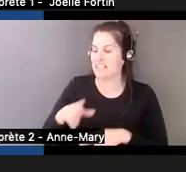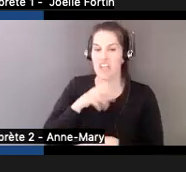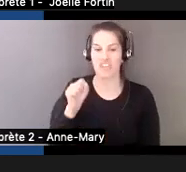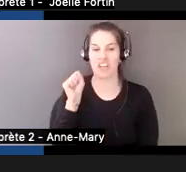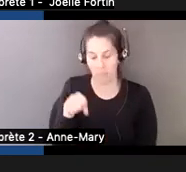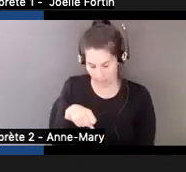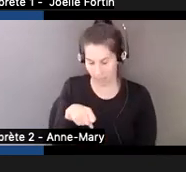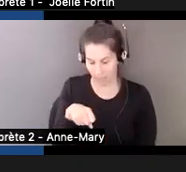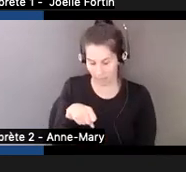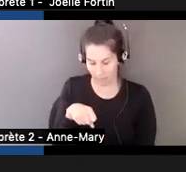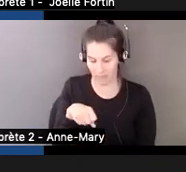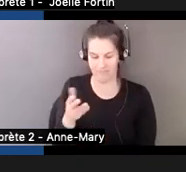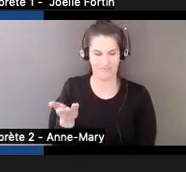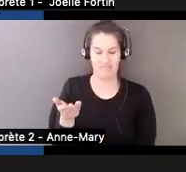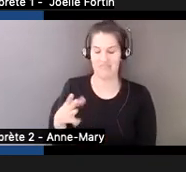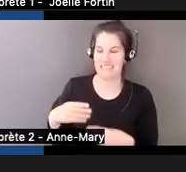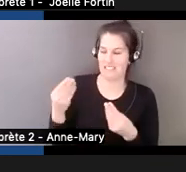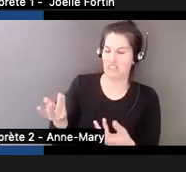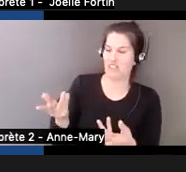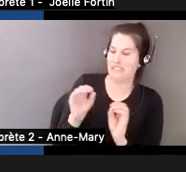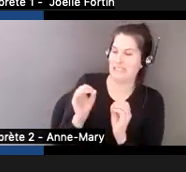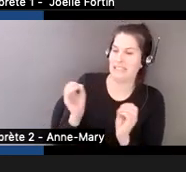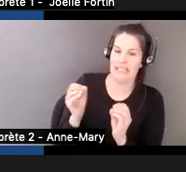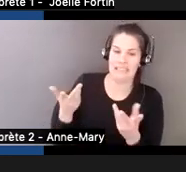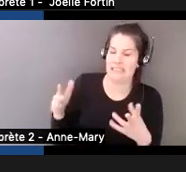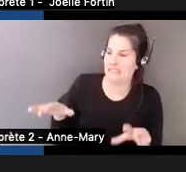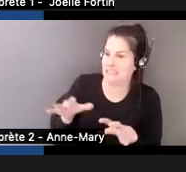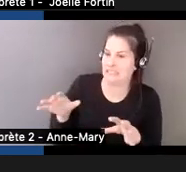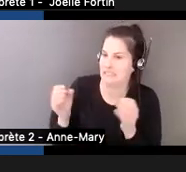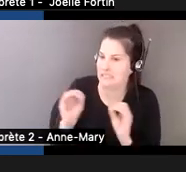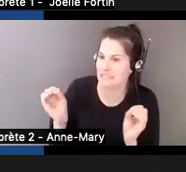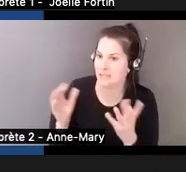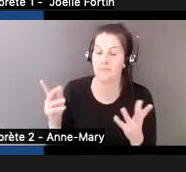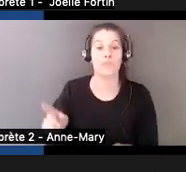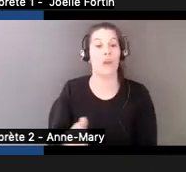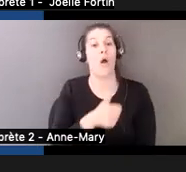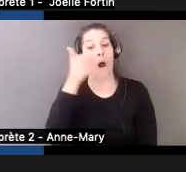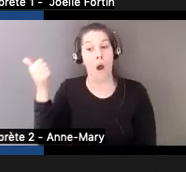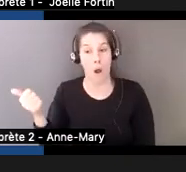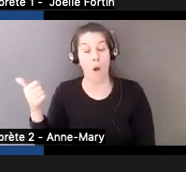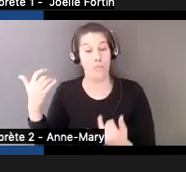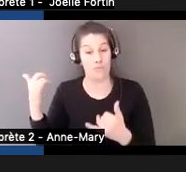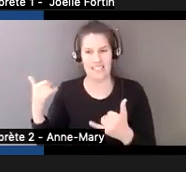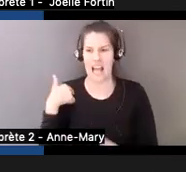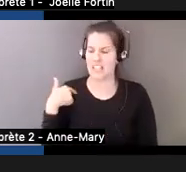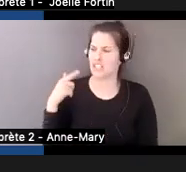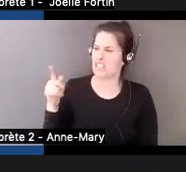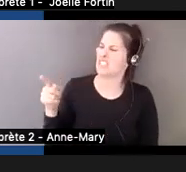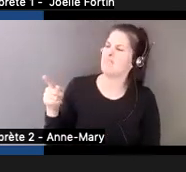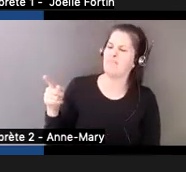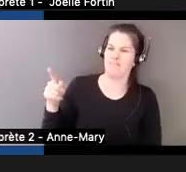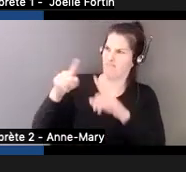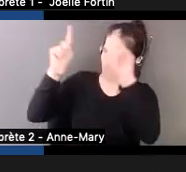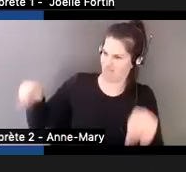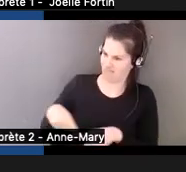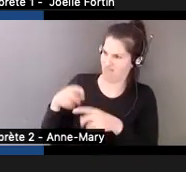Ça les apporte rien. Et dans l'autre salle, il y avait une grande armoire blanche sous pli. Là, j'ai demandé à l'éducatrice qu'est-ce qu'il y avait là-dedans. Elle a dit,